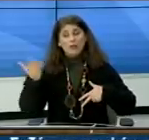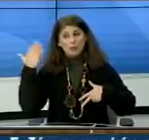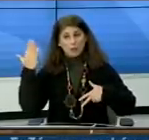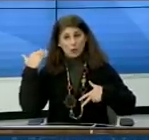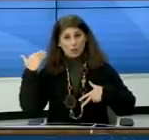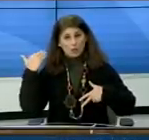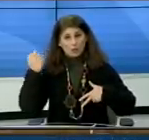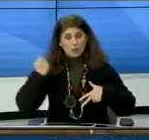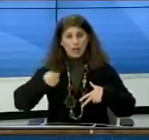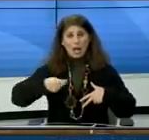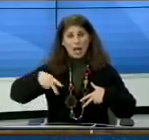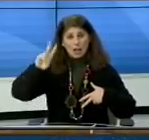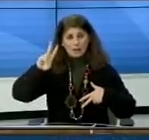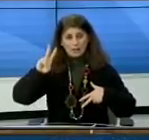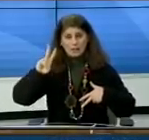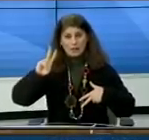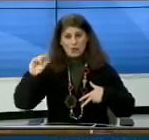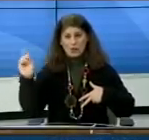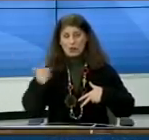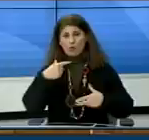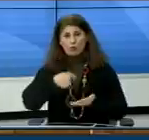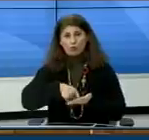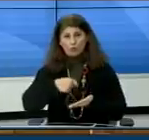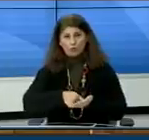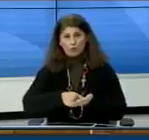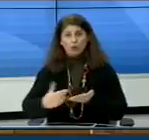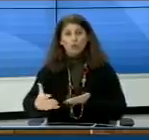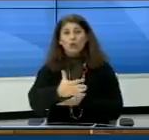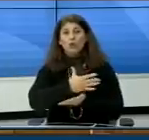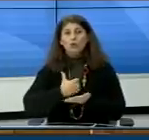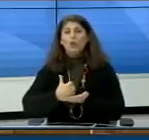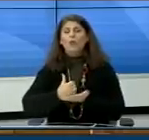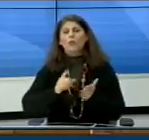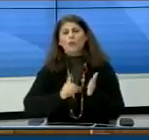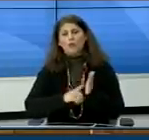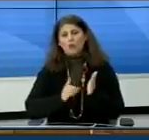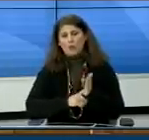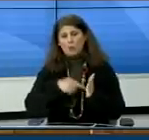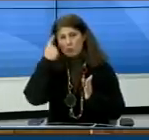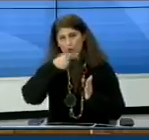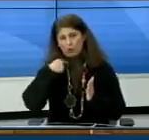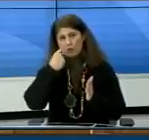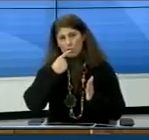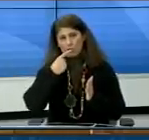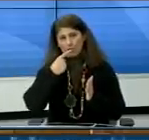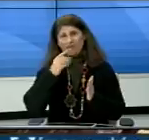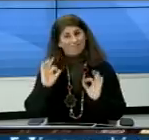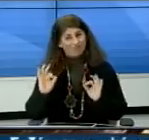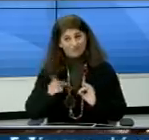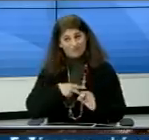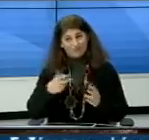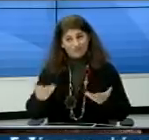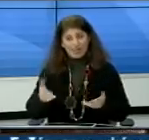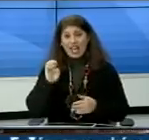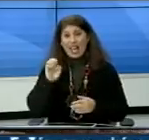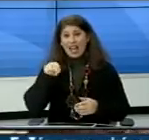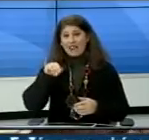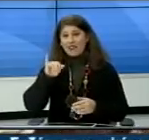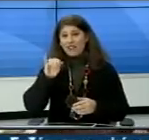προηγούμενη αύξησε όλους τους φόρους στο εισόδημα φυσικών και νομικών προσώπων, έτσι δεν είναι, κύριε Τσίπρα? Τον ΕΝΦΙΑ,